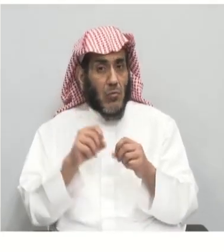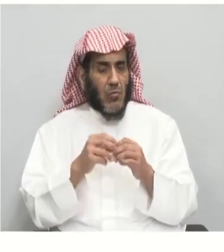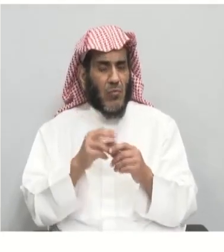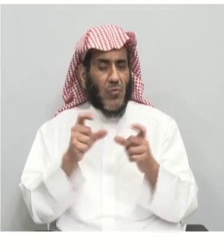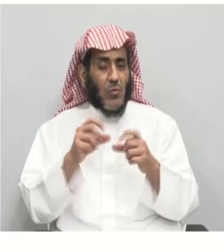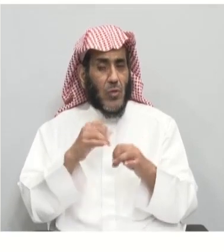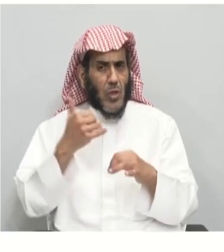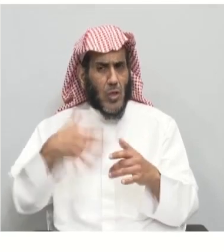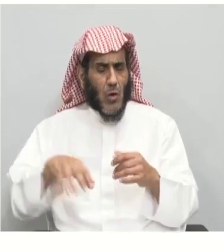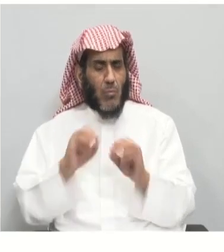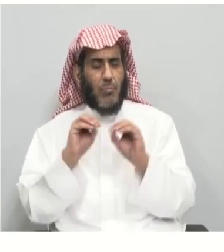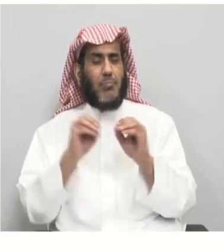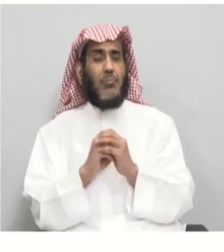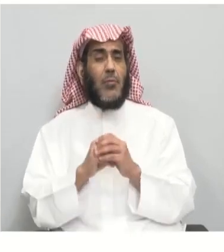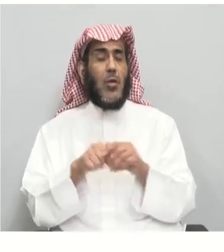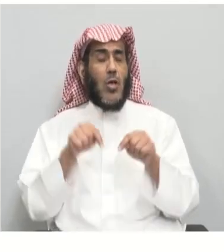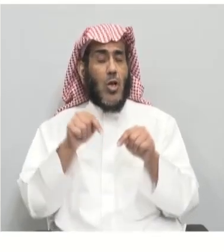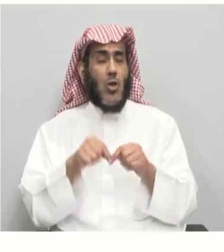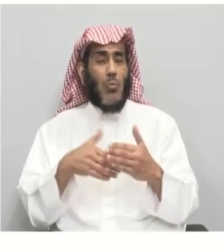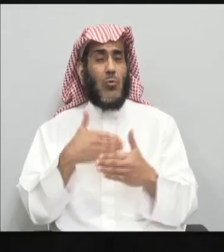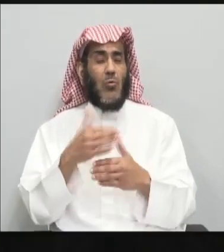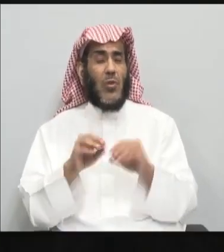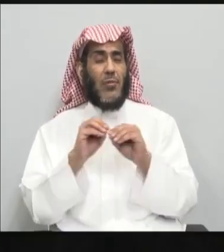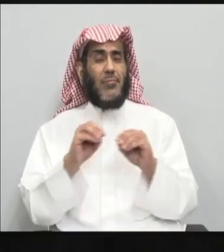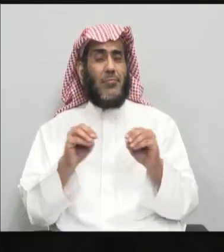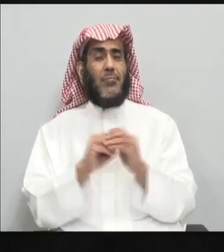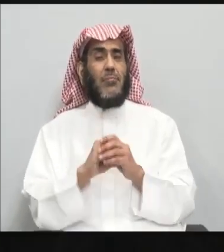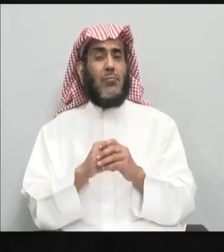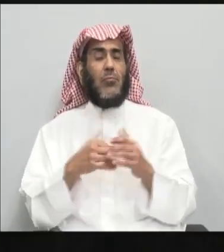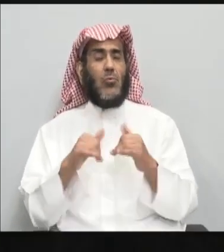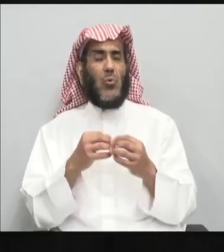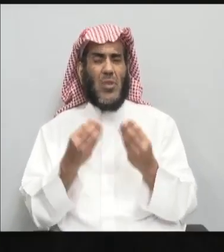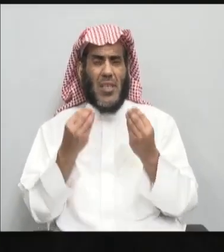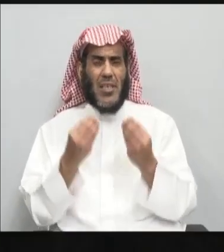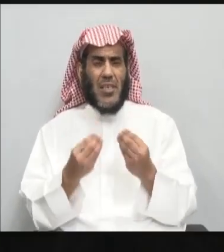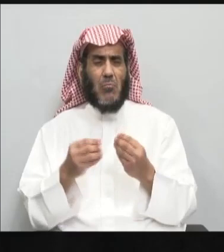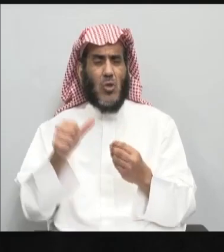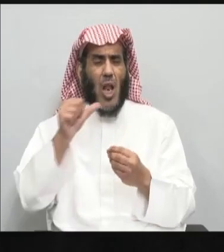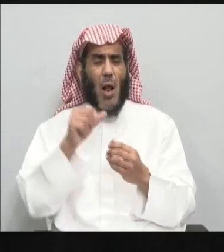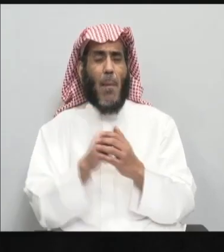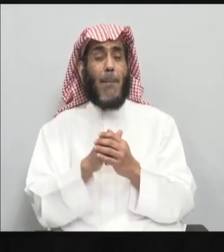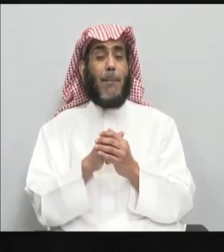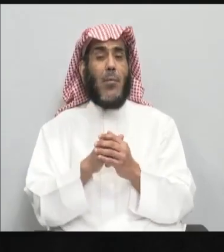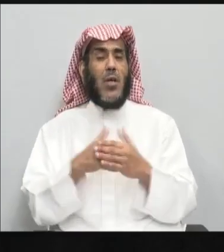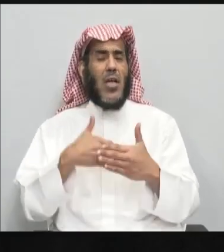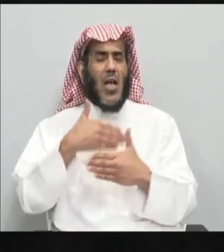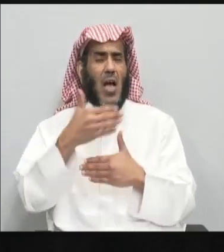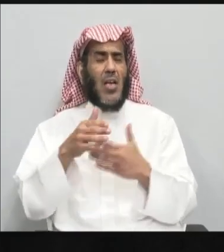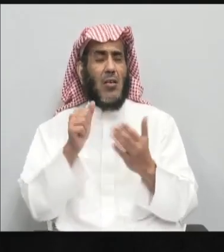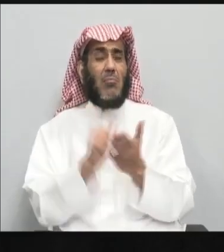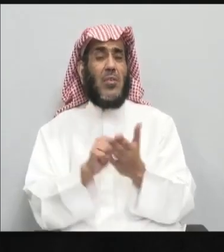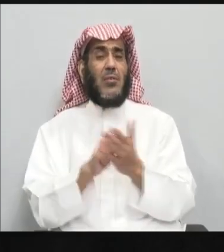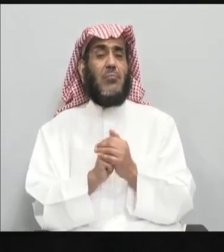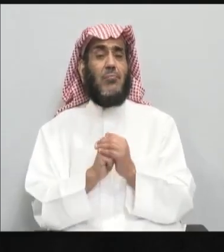تعرفنا عليها اليوم سوف نتعرف على طرق ترشيد استهلاك الماء خارج